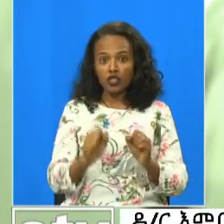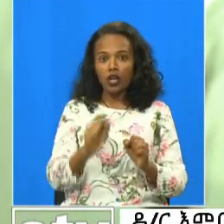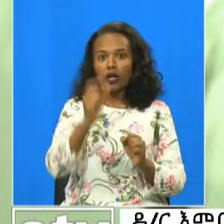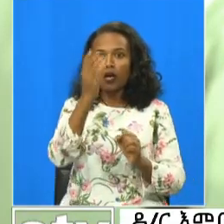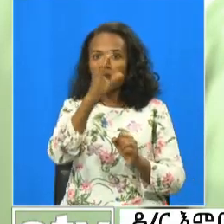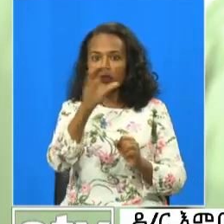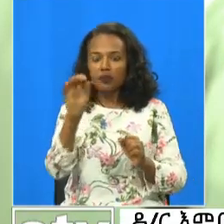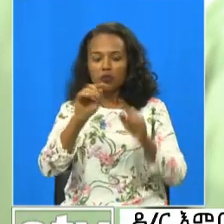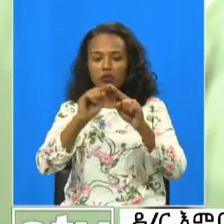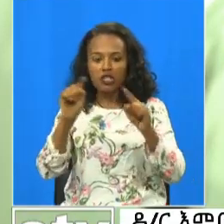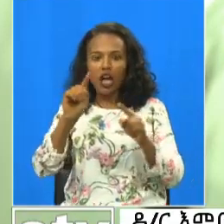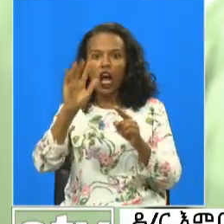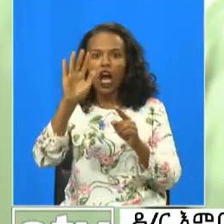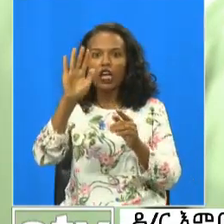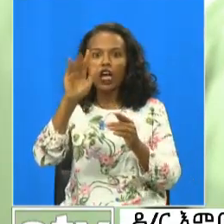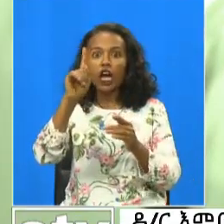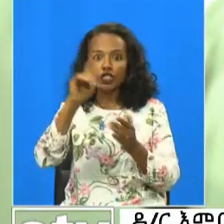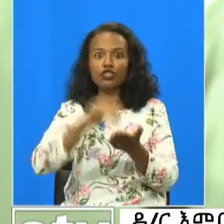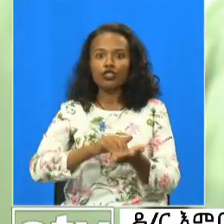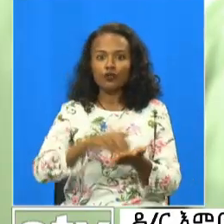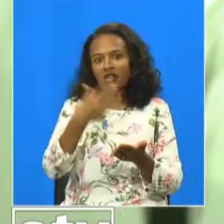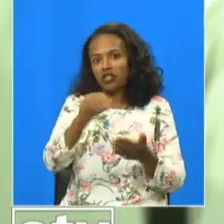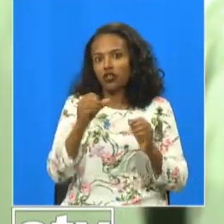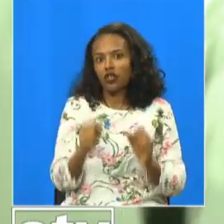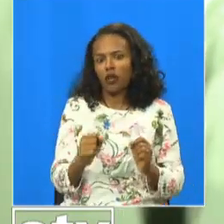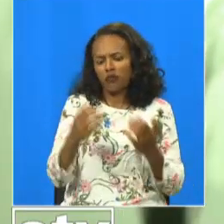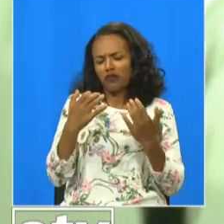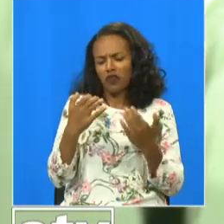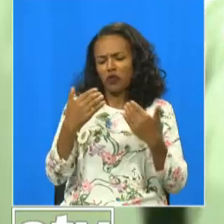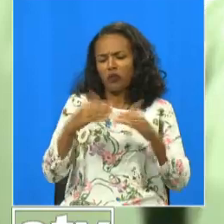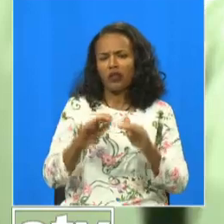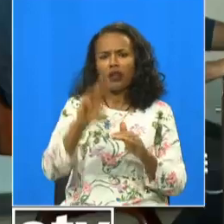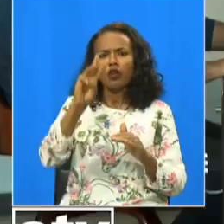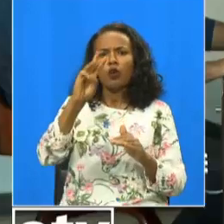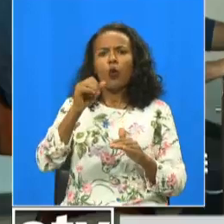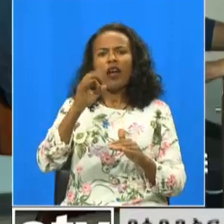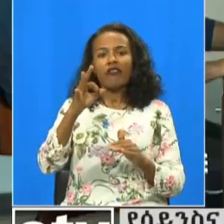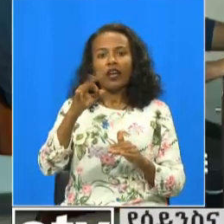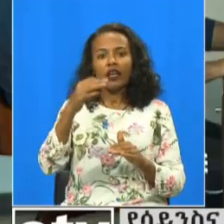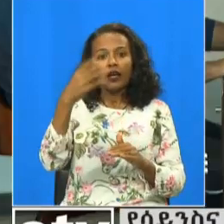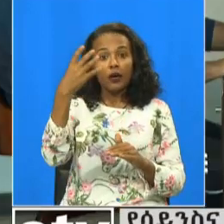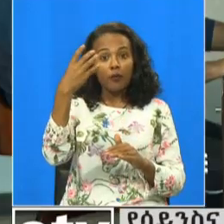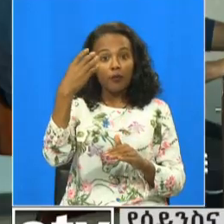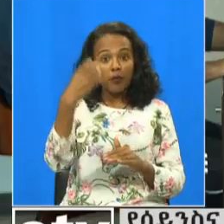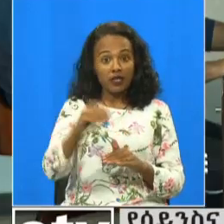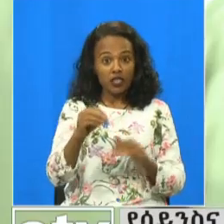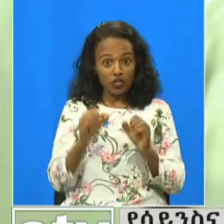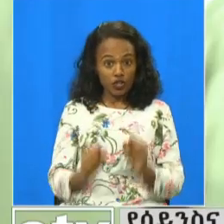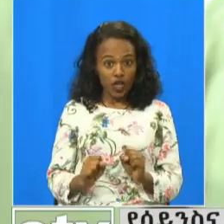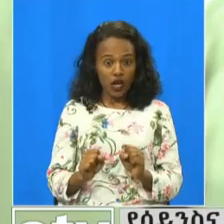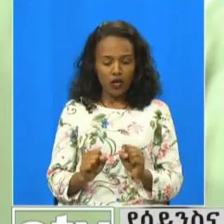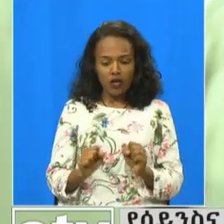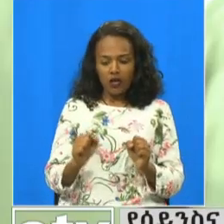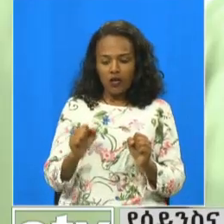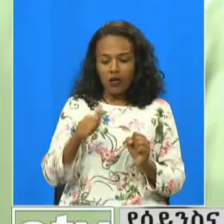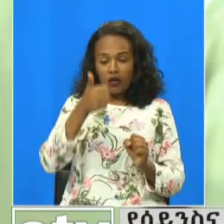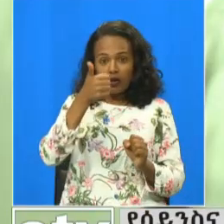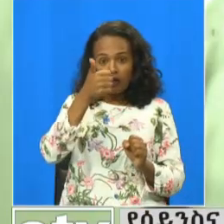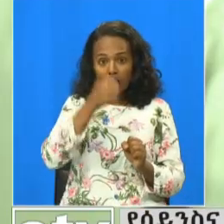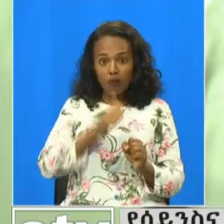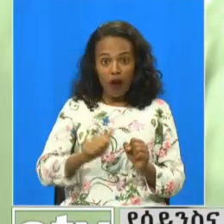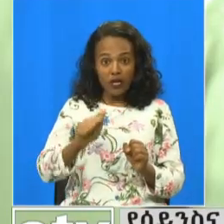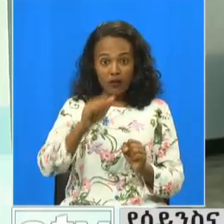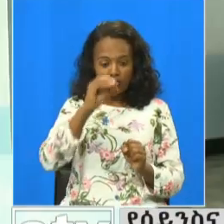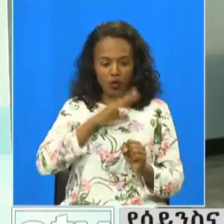ብር ጀምሮ እስከ ምትፈልጊው መጠን ዋይፋይ ድረስ መግዛት ይችላልና በዛ መልኩ ማንንም ሰው ባለበት ቦታ ሁሉ